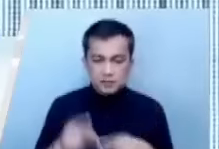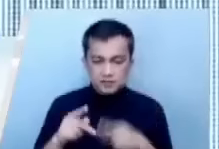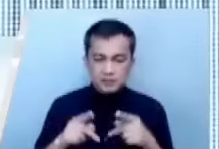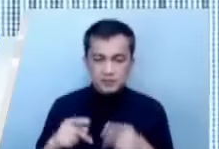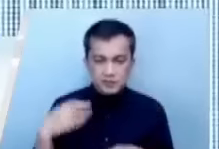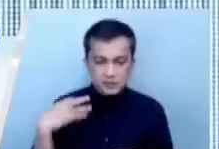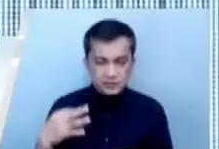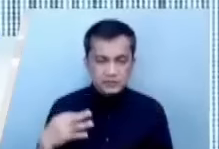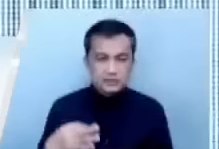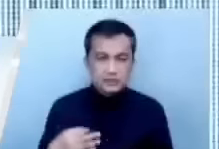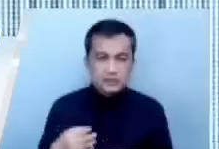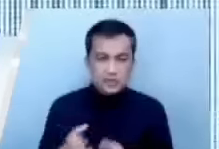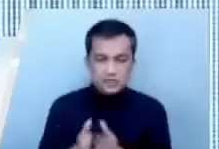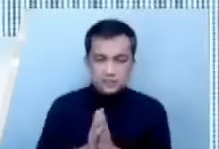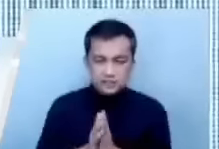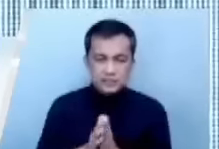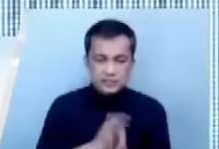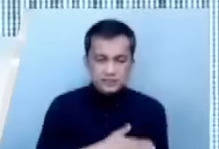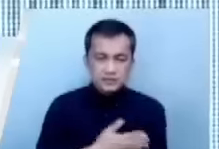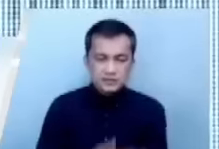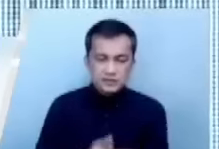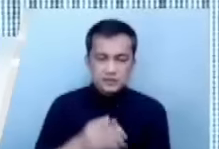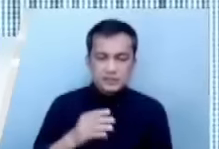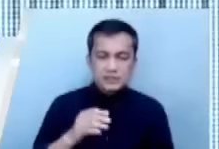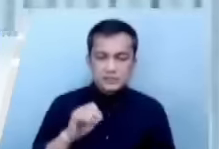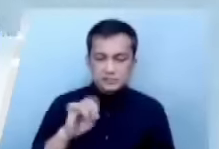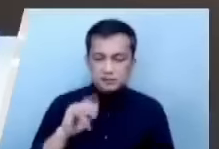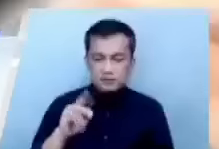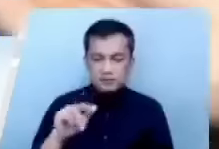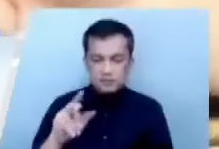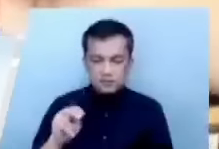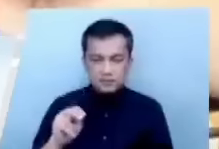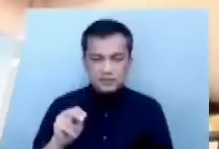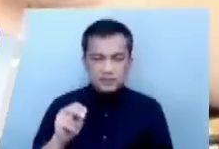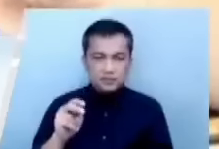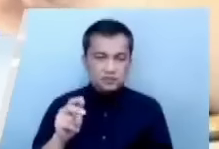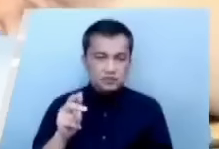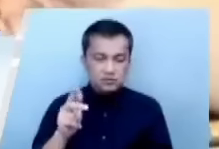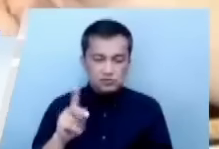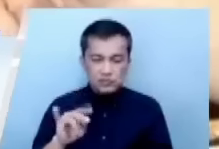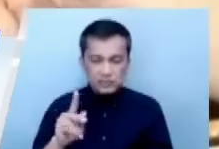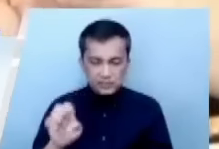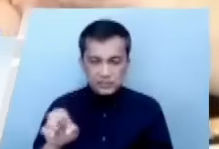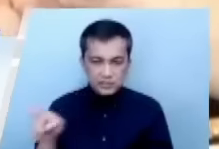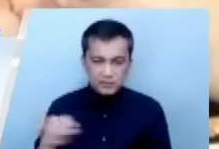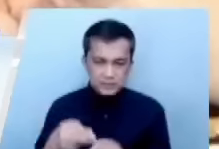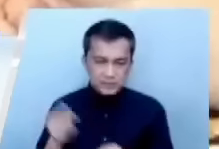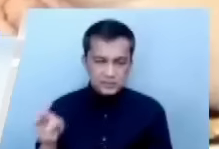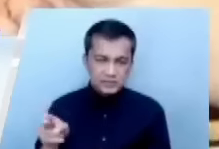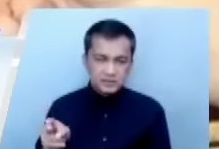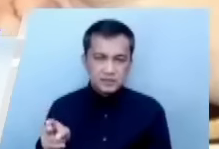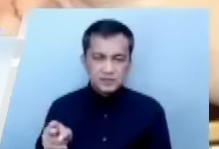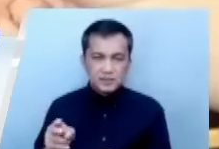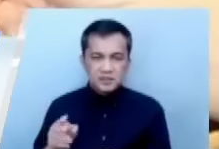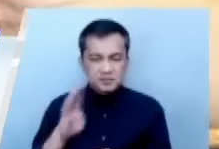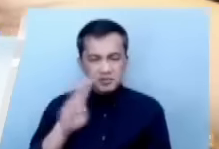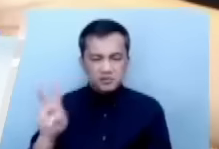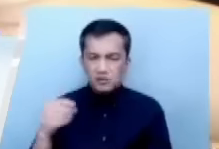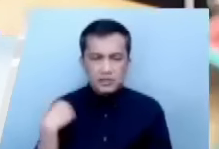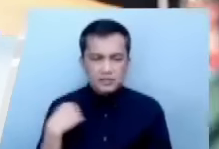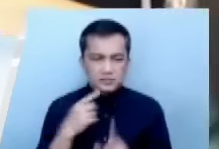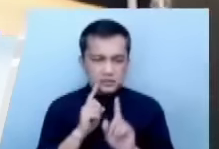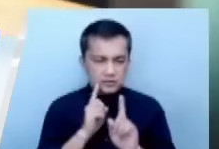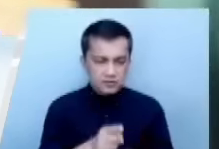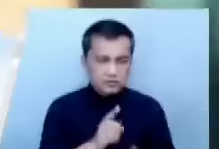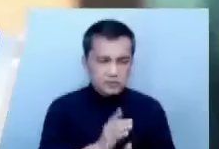ng anak nitong si Mayor Sebastian Duterte na mag-resign siya sa pwesto. Hindi ito direktang sinagot ng Pangulo pero sabi niya, may naiisip